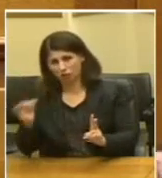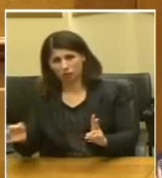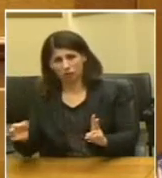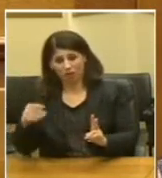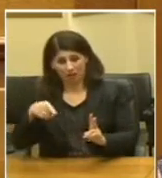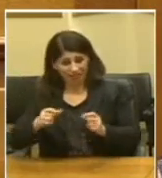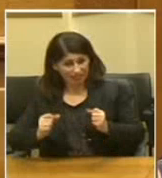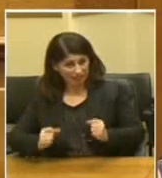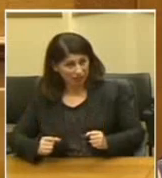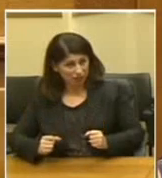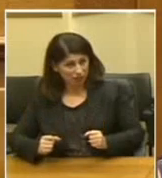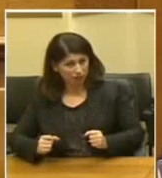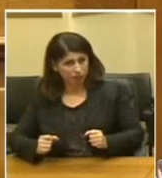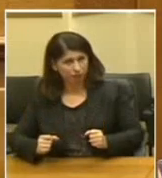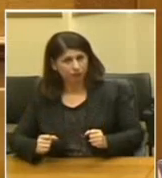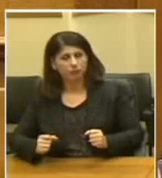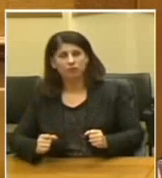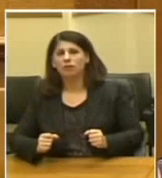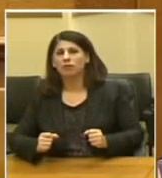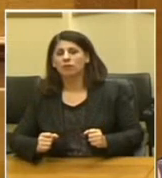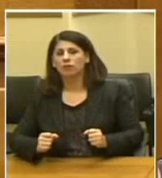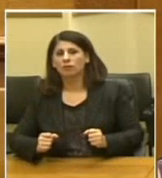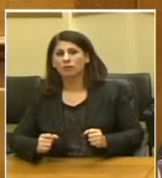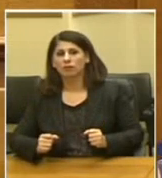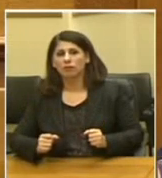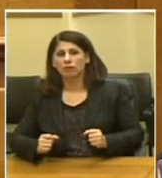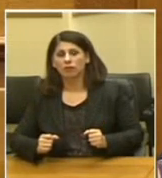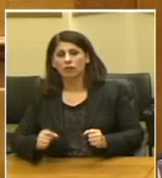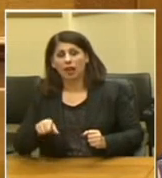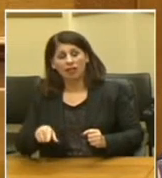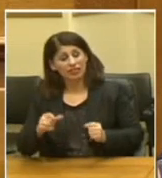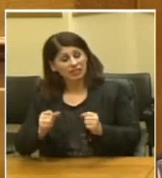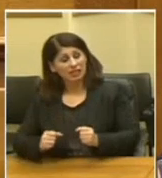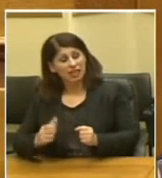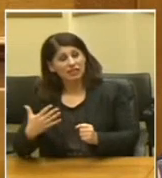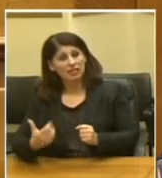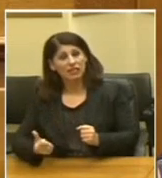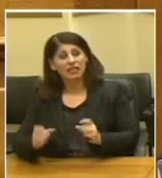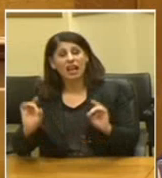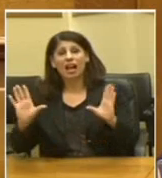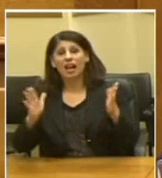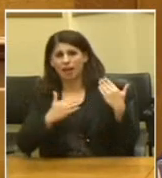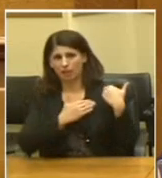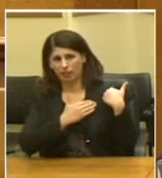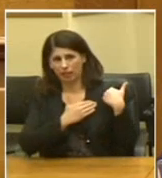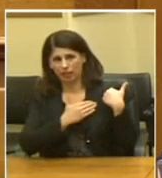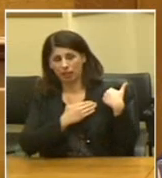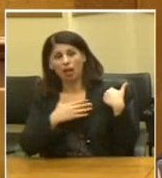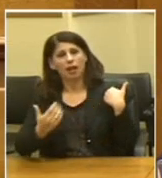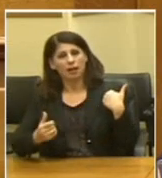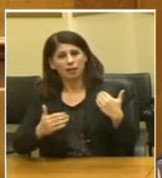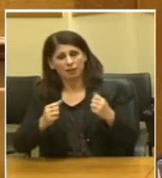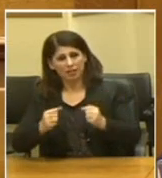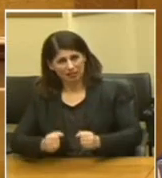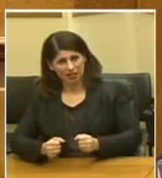η στάση όχι μόνο είναι μια στάση ανεύθυνη, αλλά είναι και μια στάση